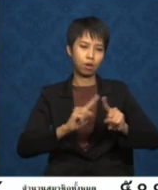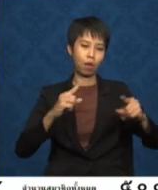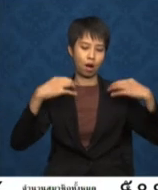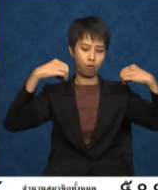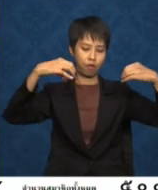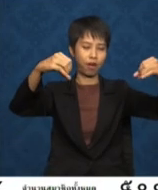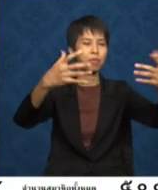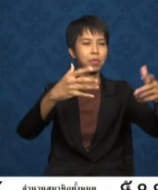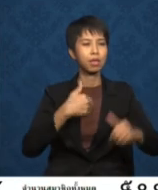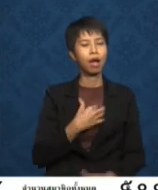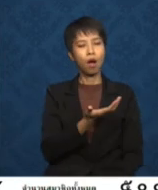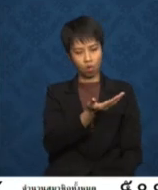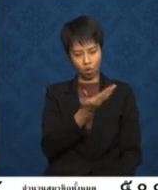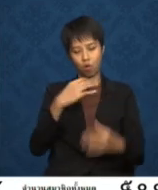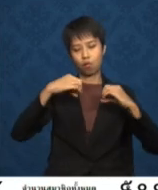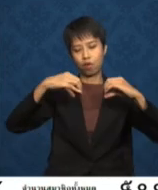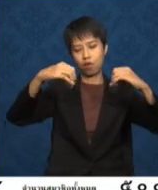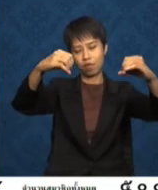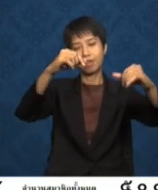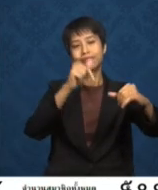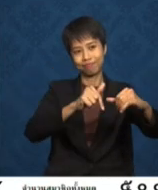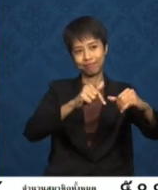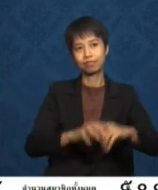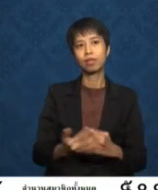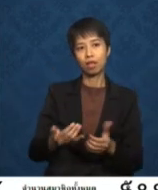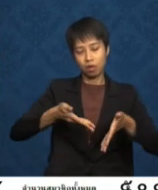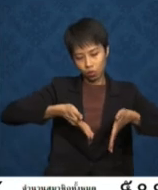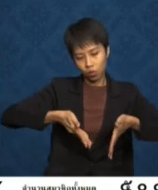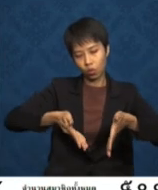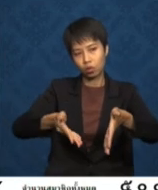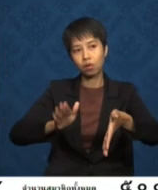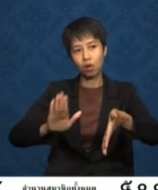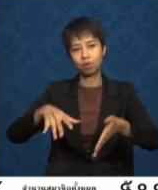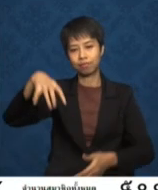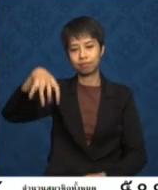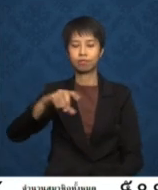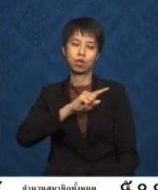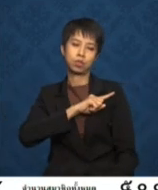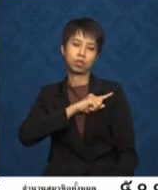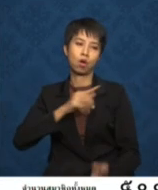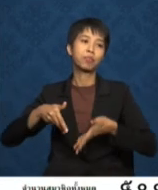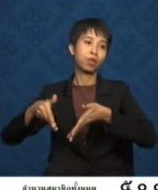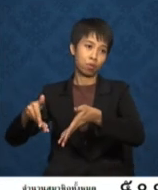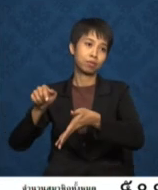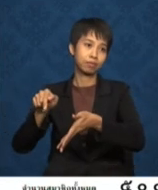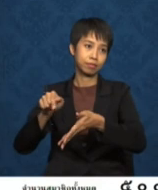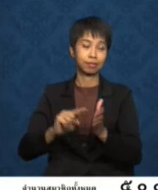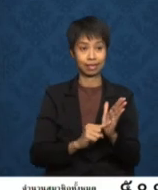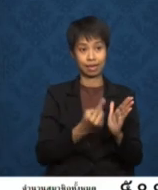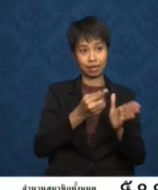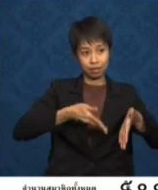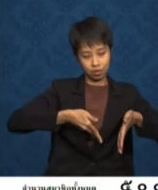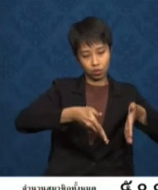จึขอใหมีการตดตงไส่งสวาง ให้กพน้ประชาชนซึ่อยู่ในถนนคามแลพิชอบของทางหงชนบทครับเส้นทางแรกคร เปเส้น